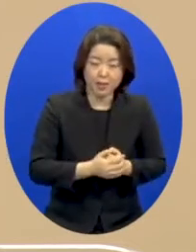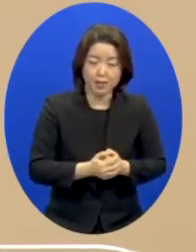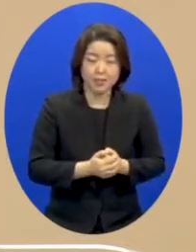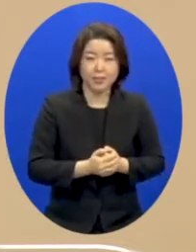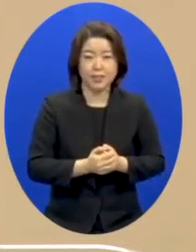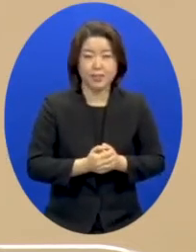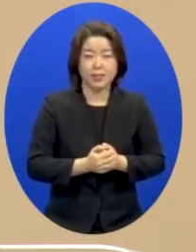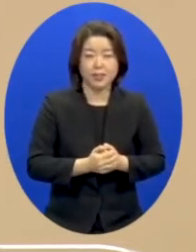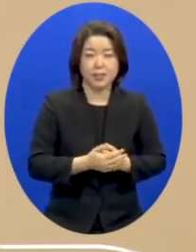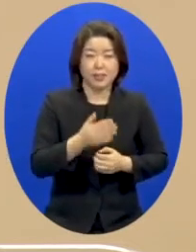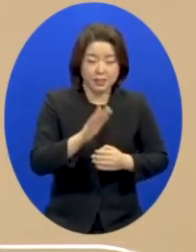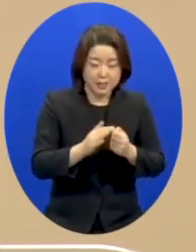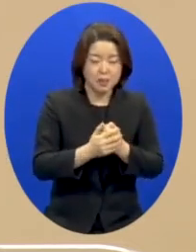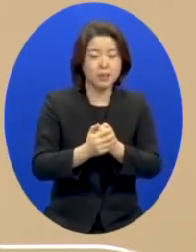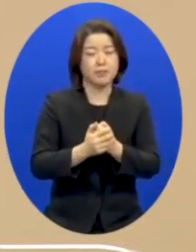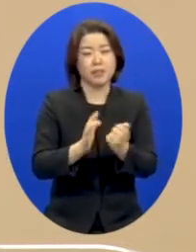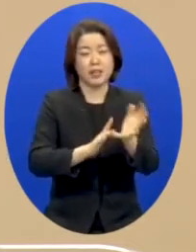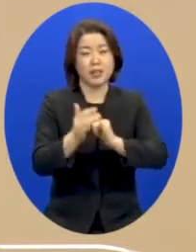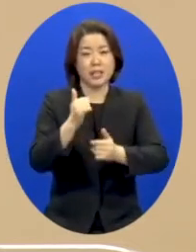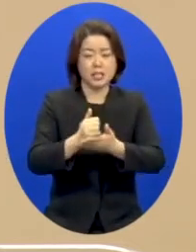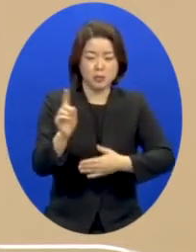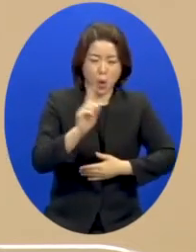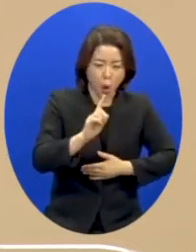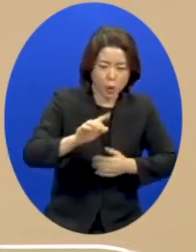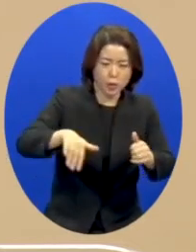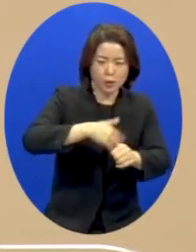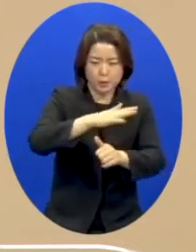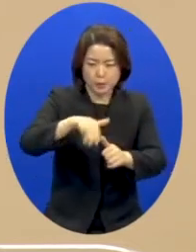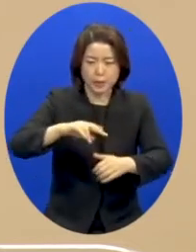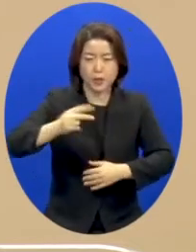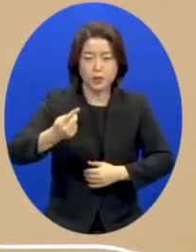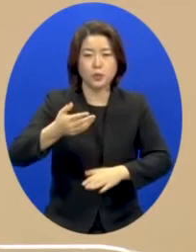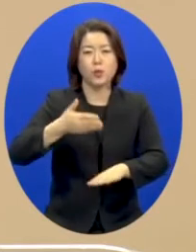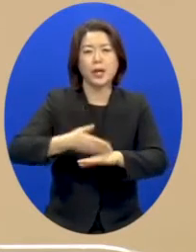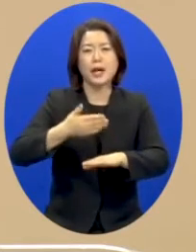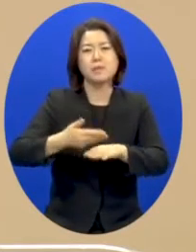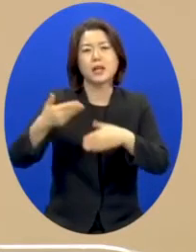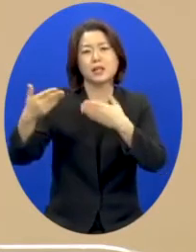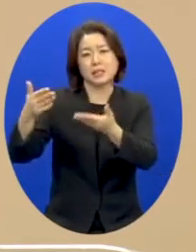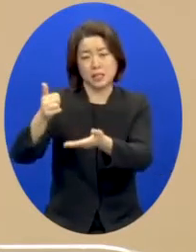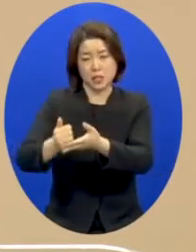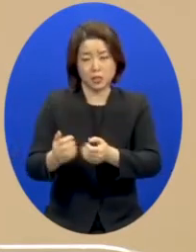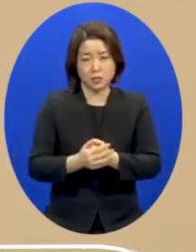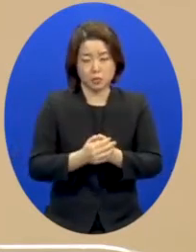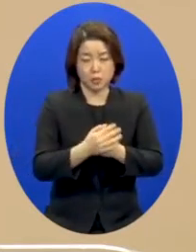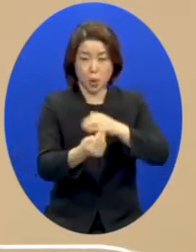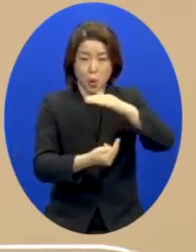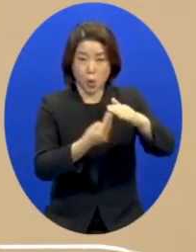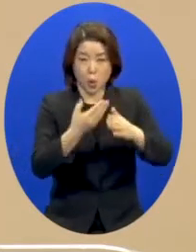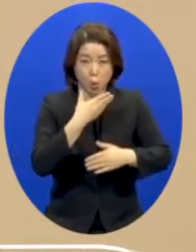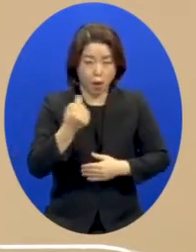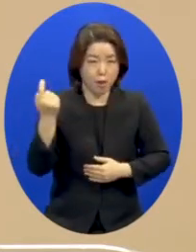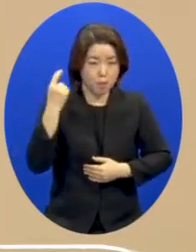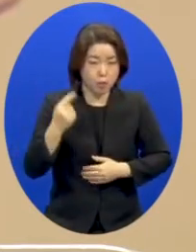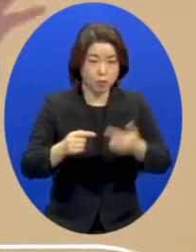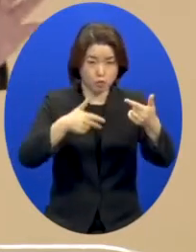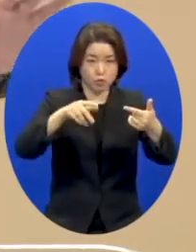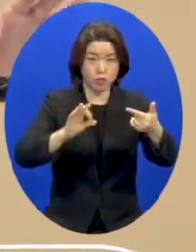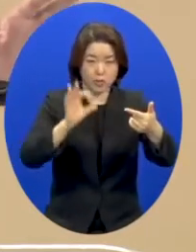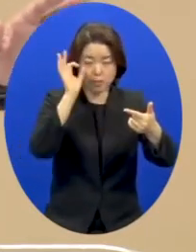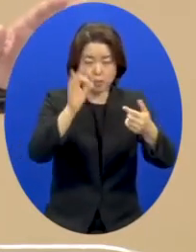예수님은 진짜 어떤 형편에서도 감사하셨던 분입니다. 요한복음 6장에 보면 5천명이 넘는